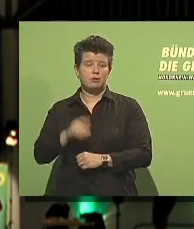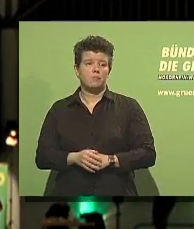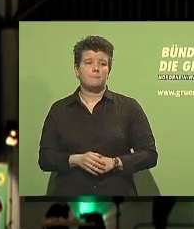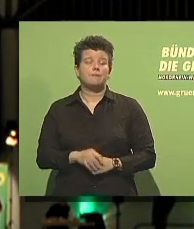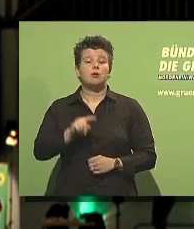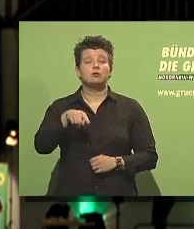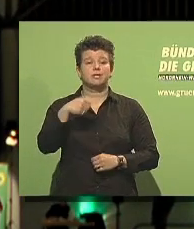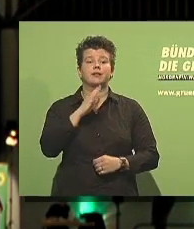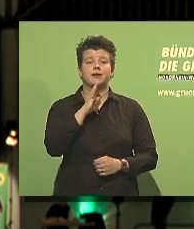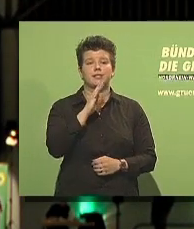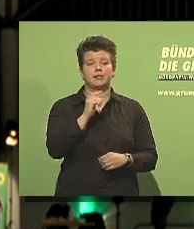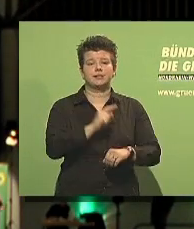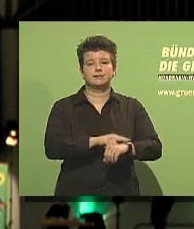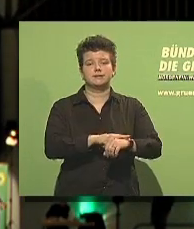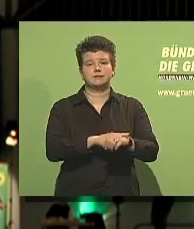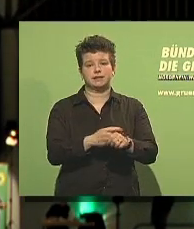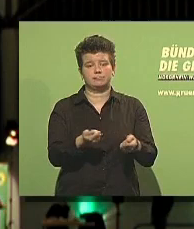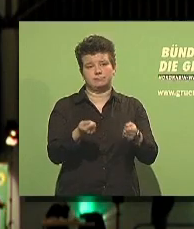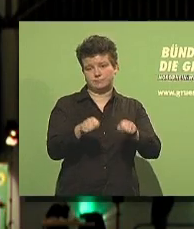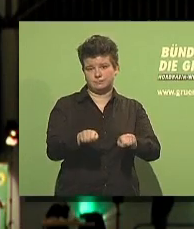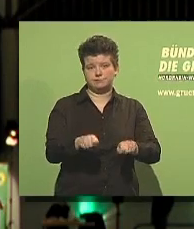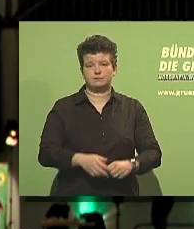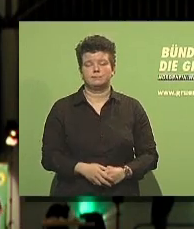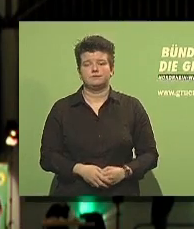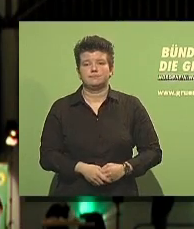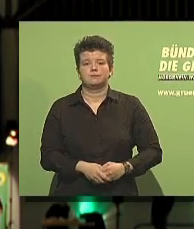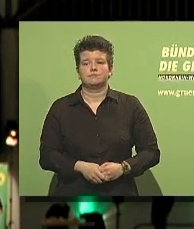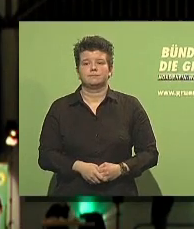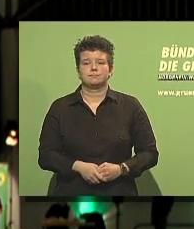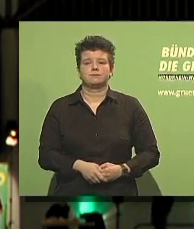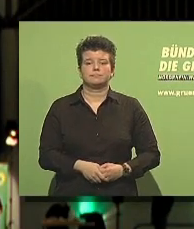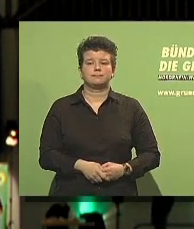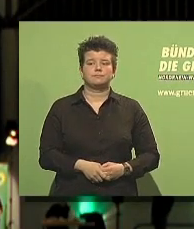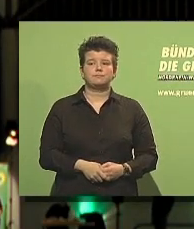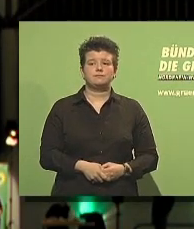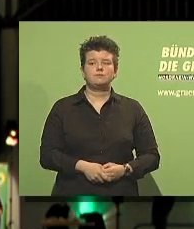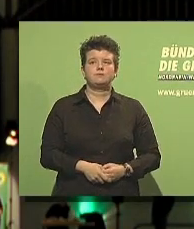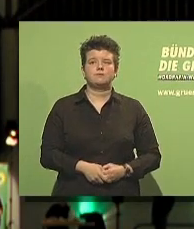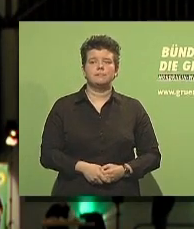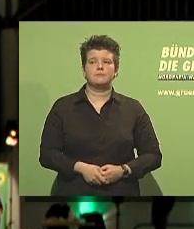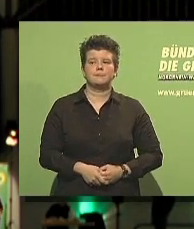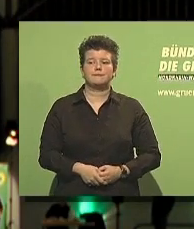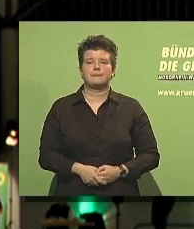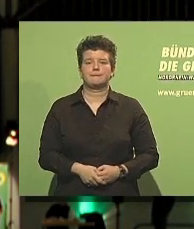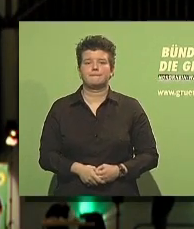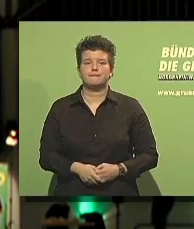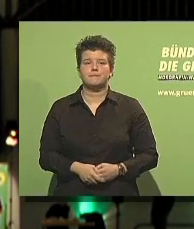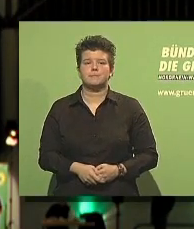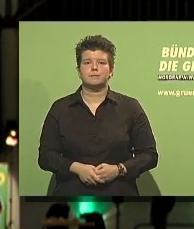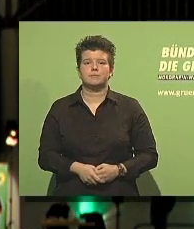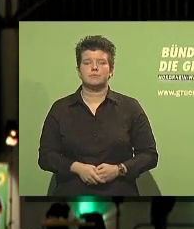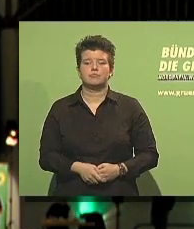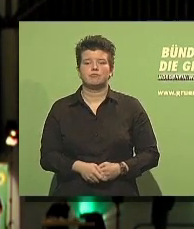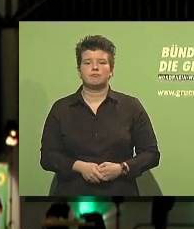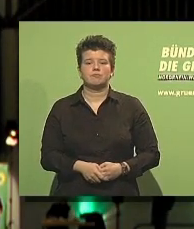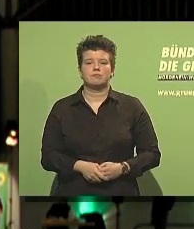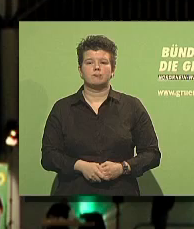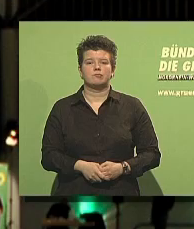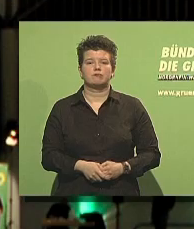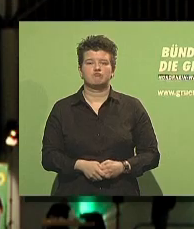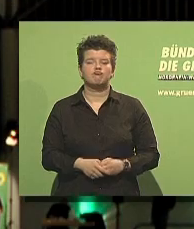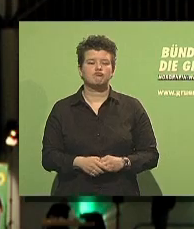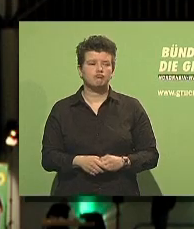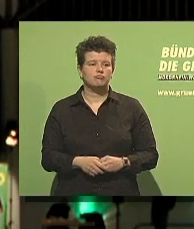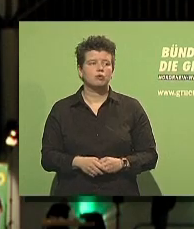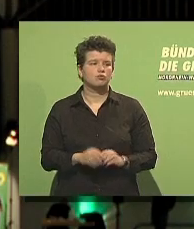Redezeit beendet ist, dann gibt es dann etwas deutlicheren Hinweis mit der Lampe. Das vorweg.